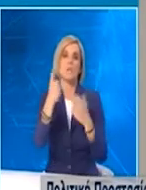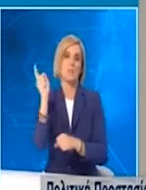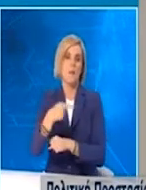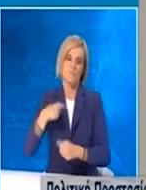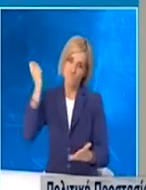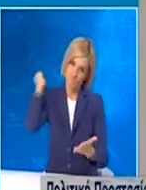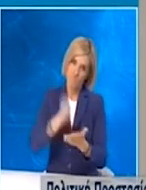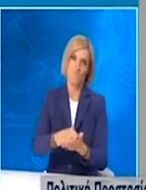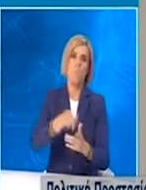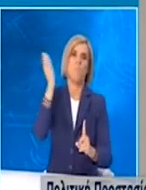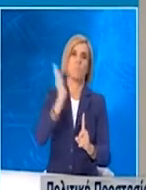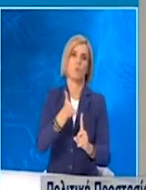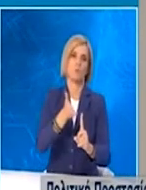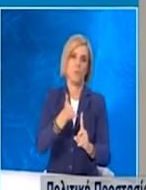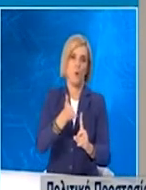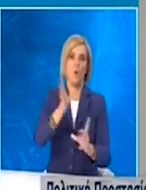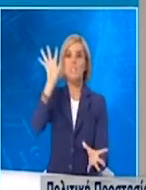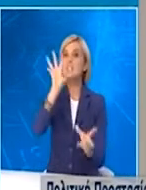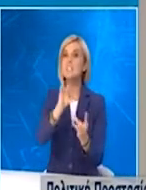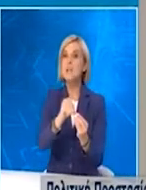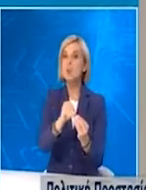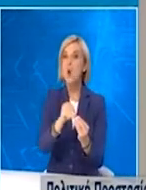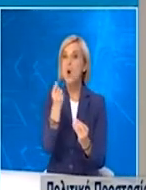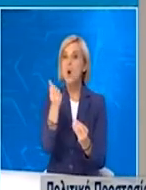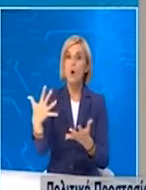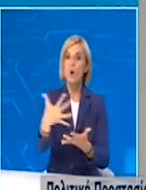επιβλήθηκαν 508 πρόστιμα συνολικού ύψους